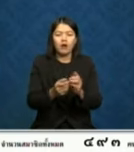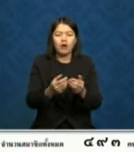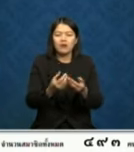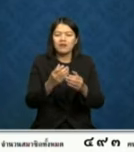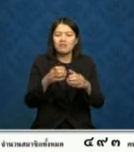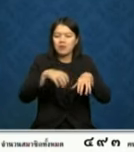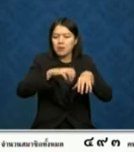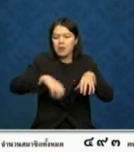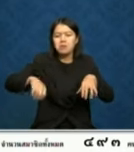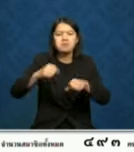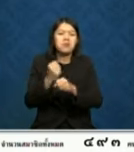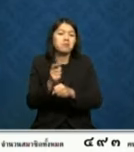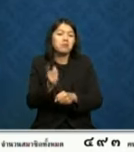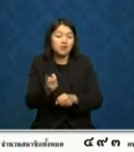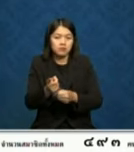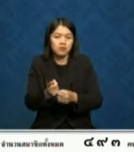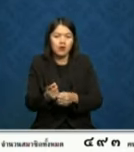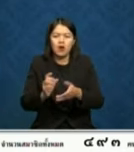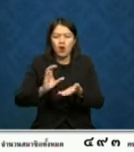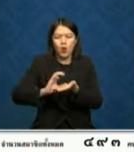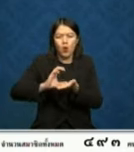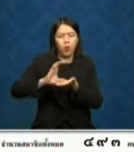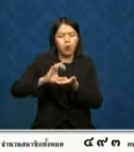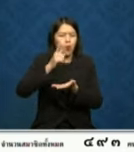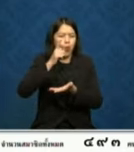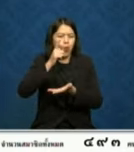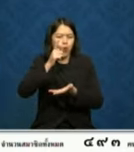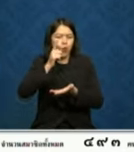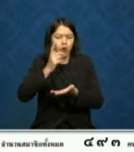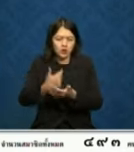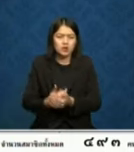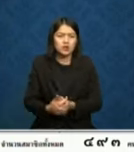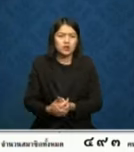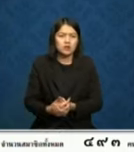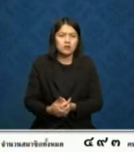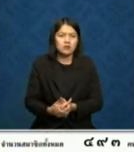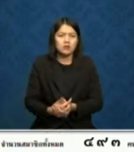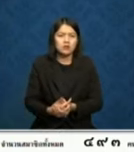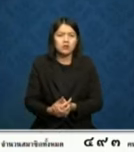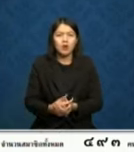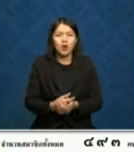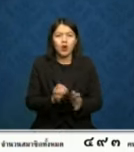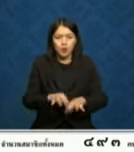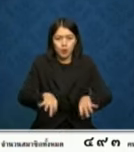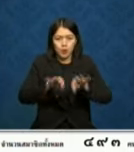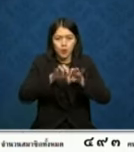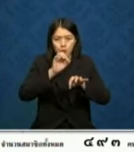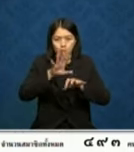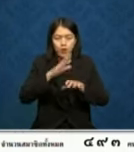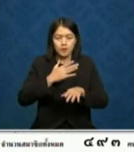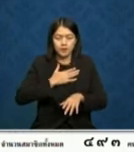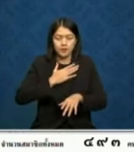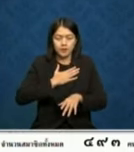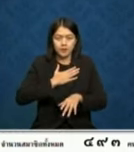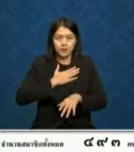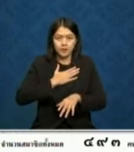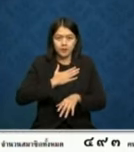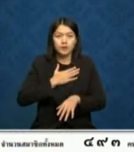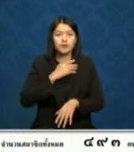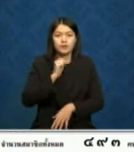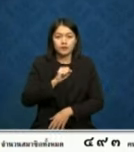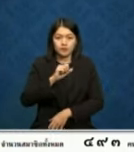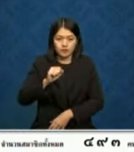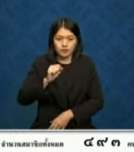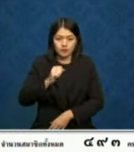เดิมดิฉันมองว่าเป็นการใช้งบประมาณที่มากเกินความจำเป็นค่ะแลขอเน้นย้ำนะคะในฐานะดิฉันเป็นผู้แทน